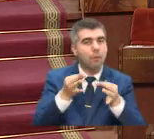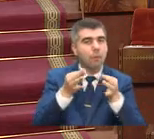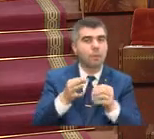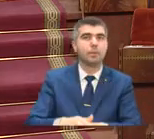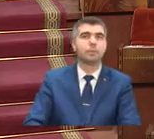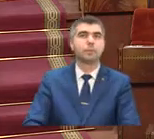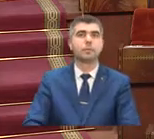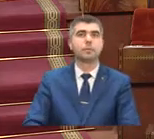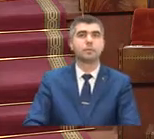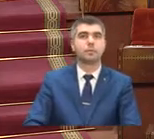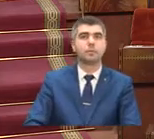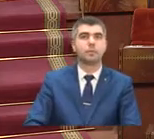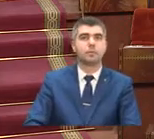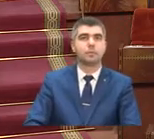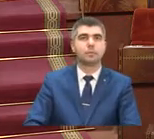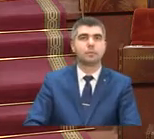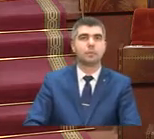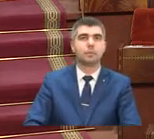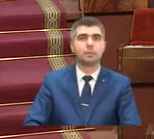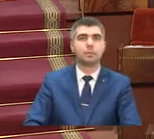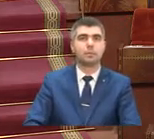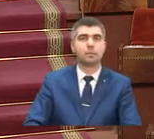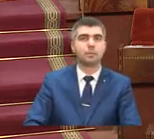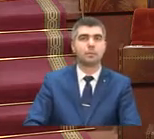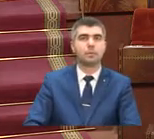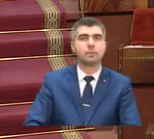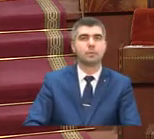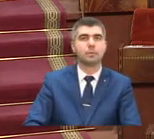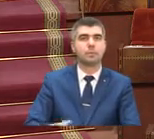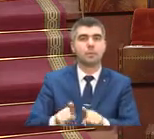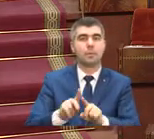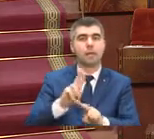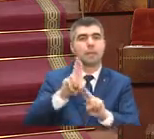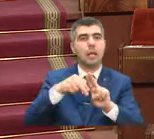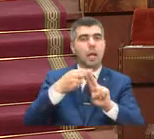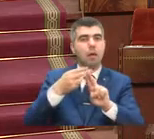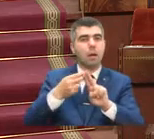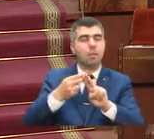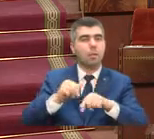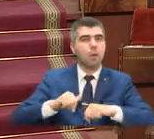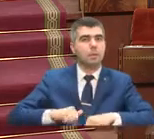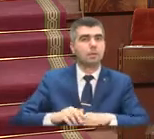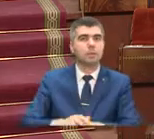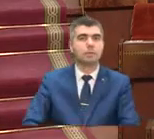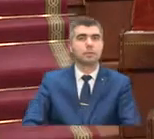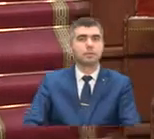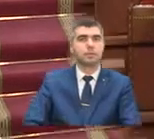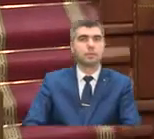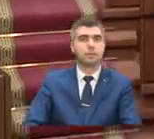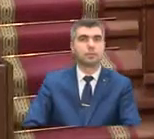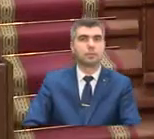كلمة للسيد الوزير في إطار الرد على التعقيب والتعقيبات الإضافية.